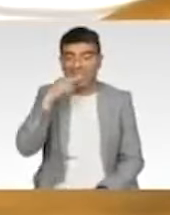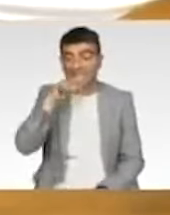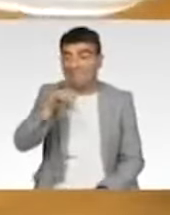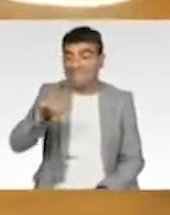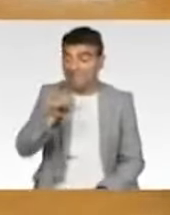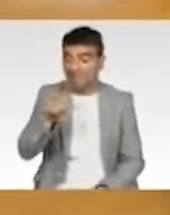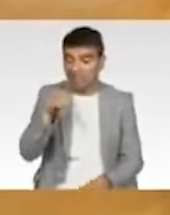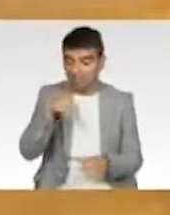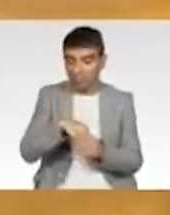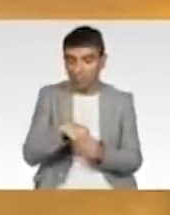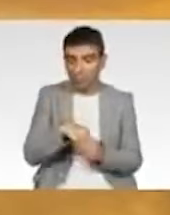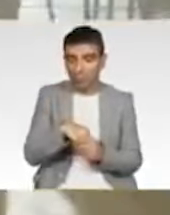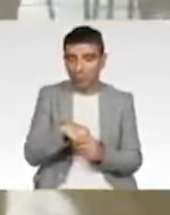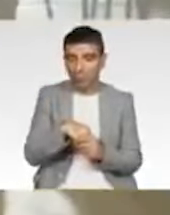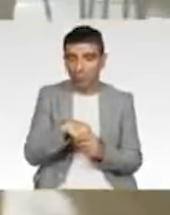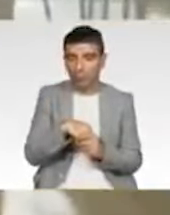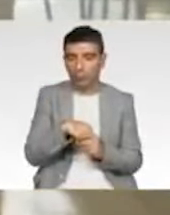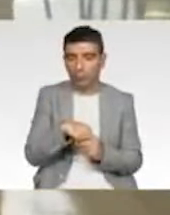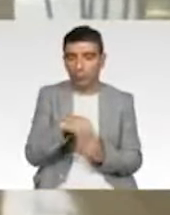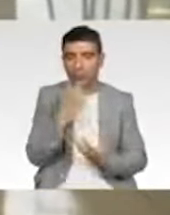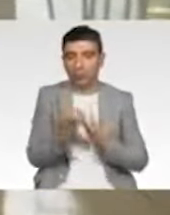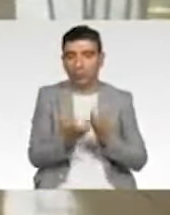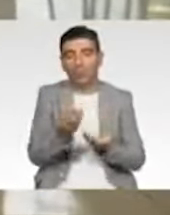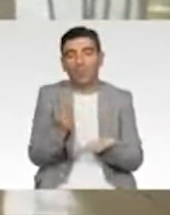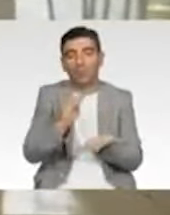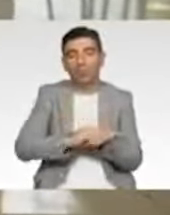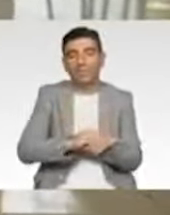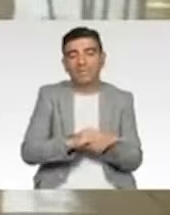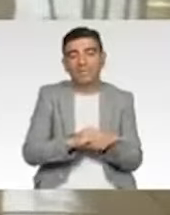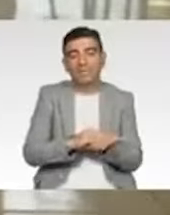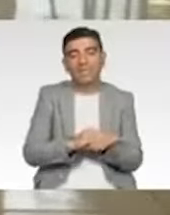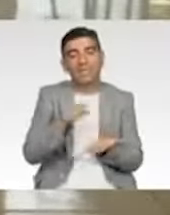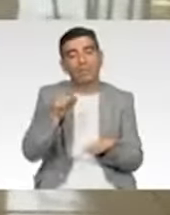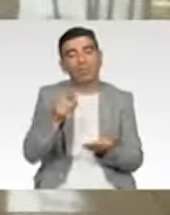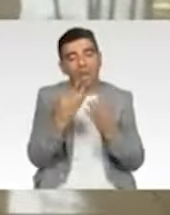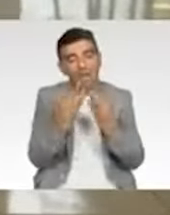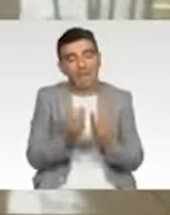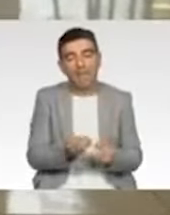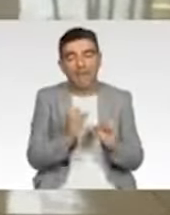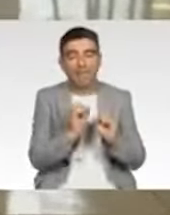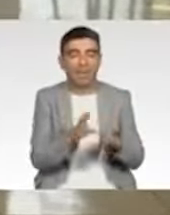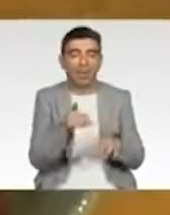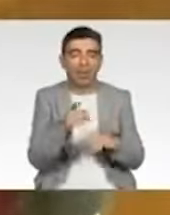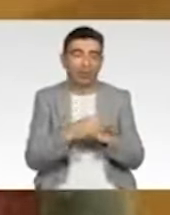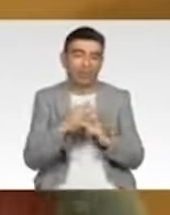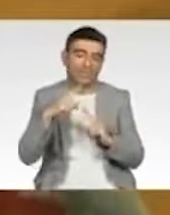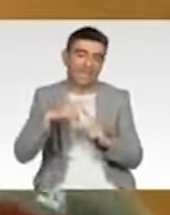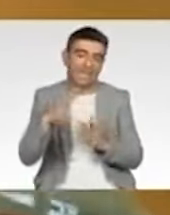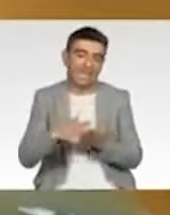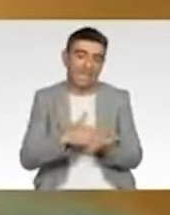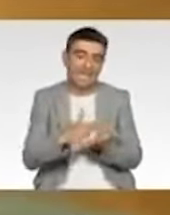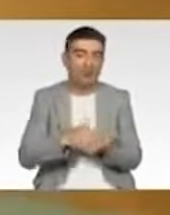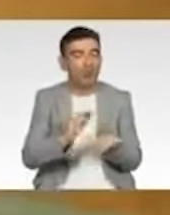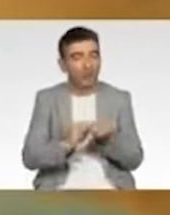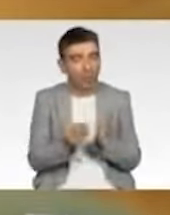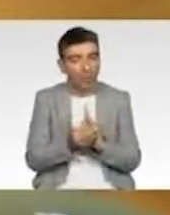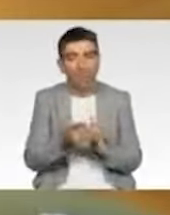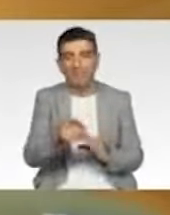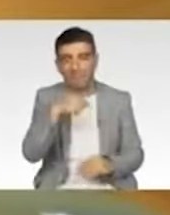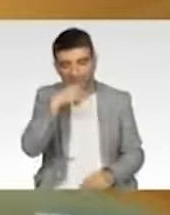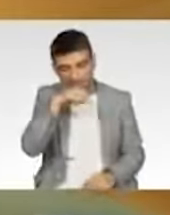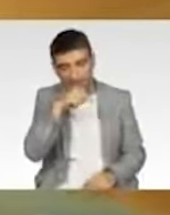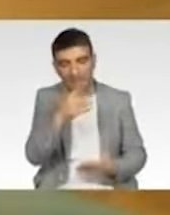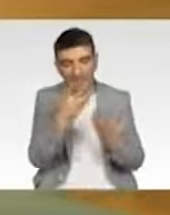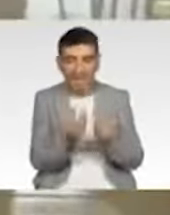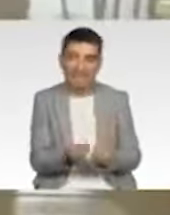Zeytinyağımızı koyuyoruz. Sobanın üzerinde bunu erimeye bırakıyoruz. Tereyağını, soğanımız, biberimiz